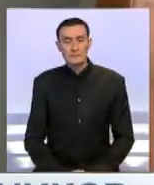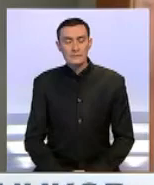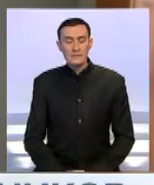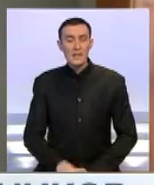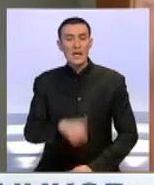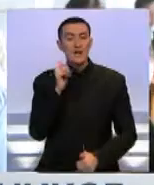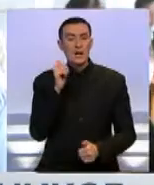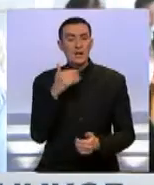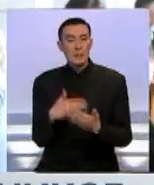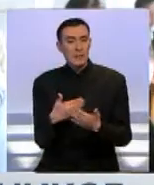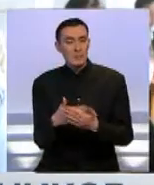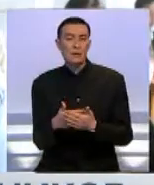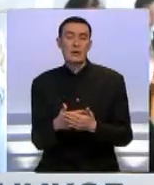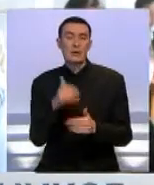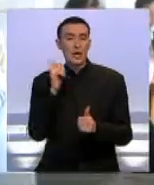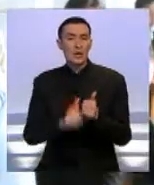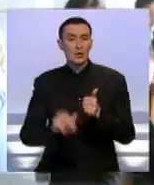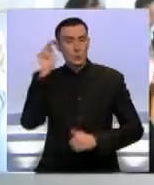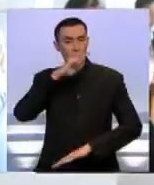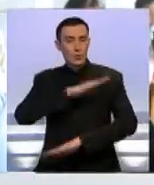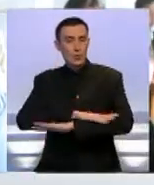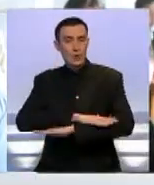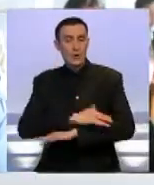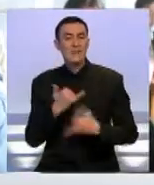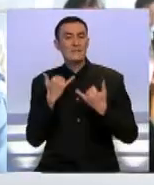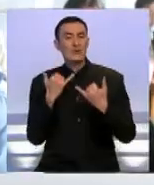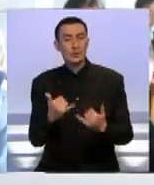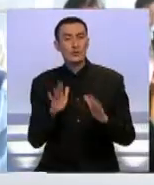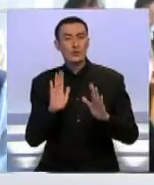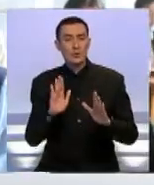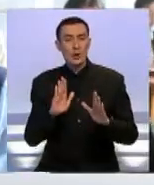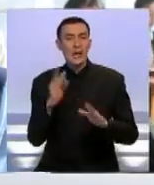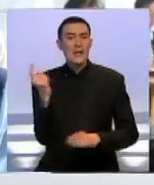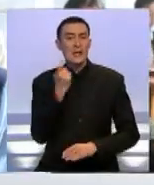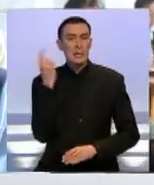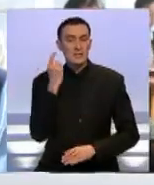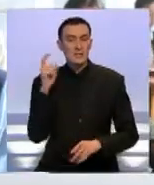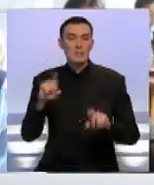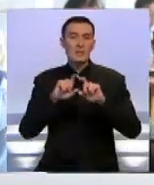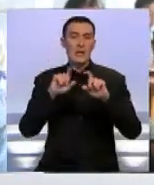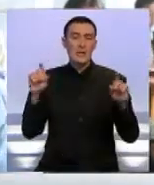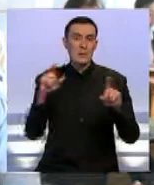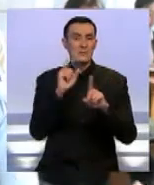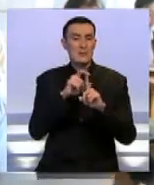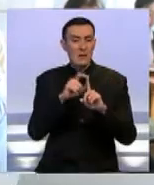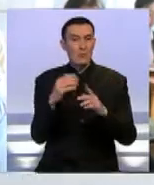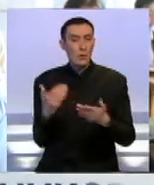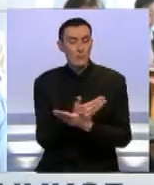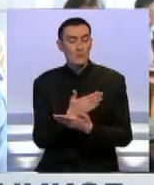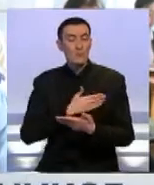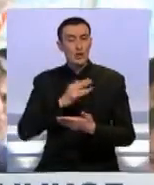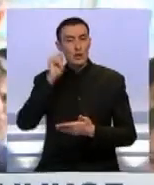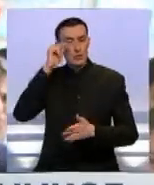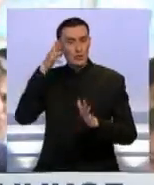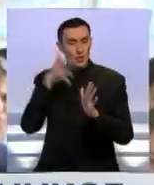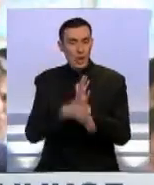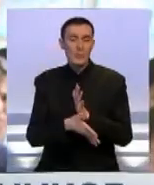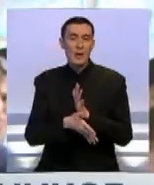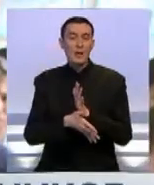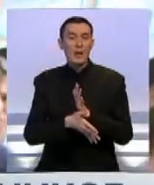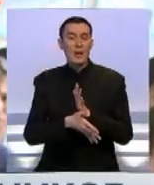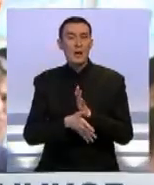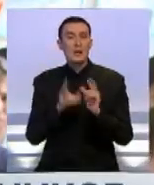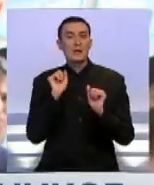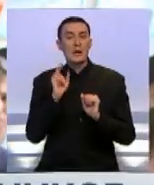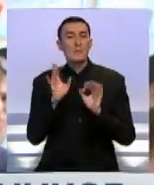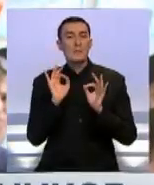Каждый урок, например, посвящен не только экономическим понятиям, да, терминам, глоссарий, но здесь мы еще рассматриваем разработку